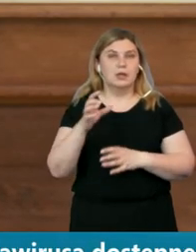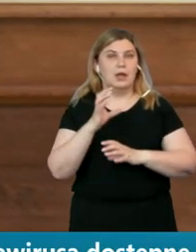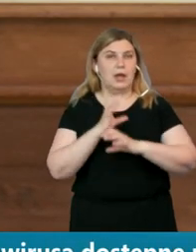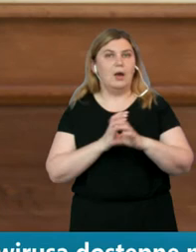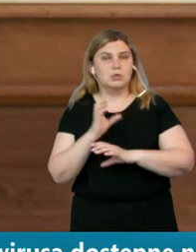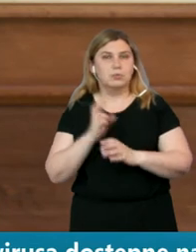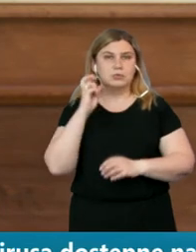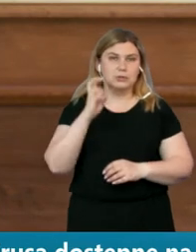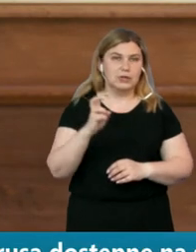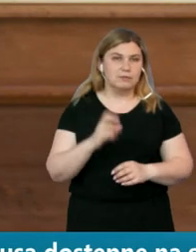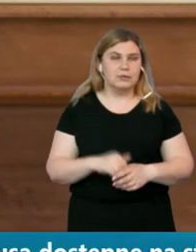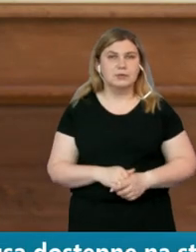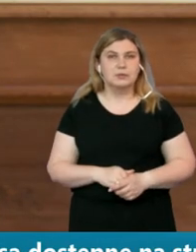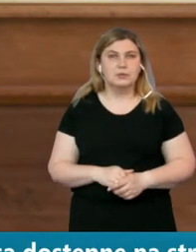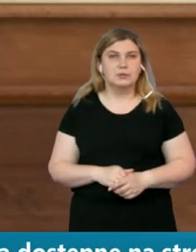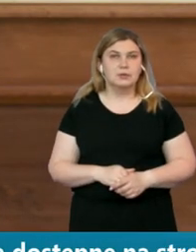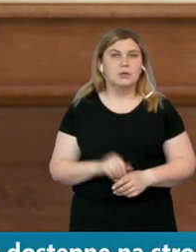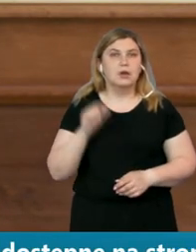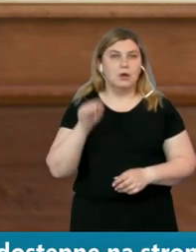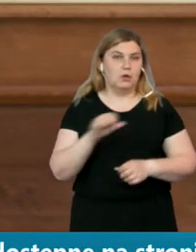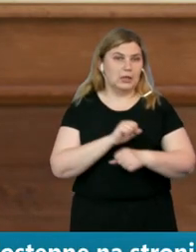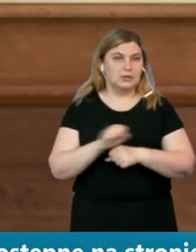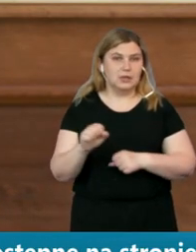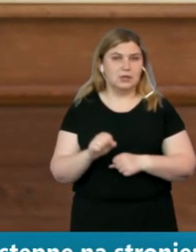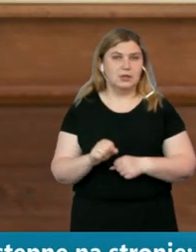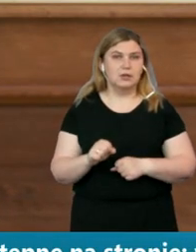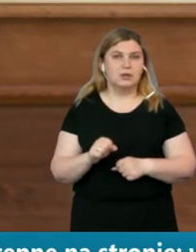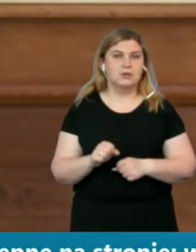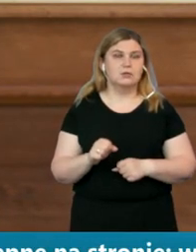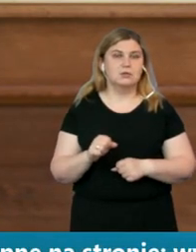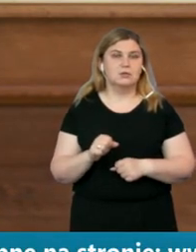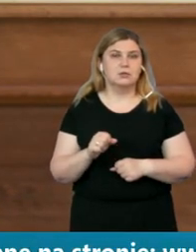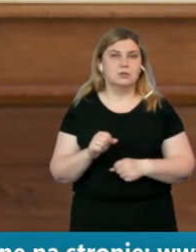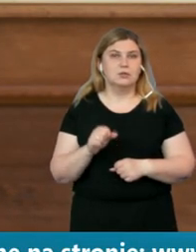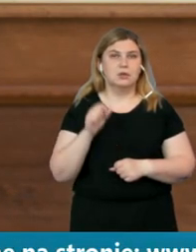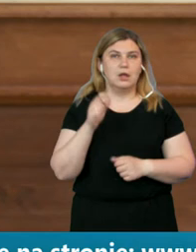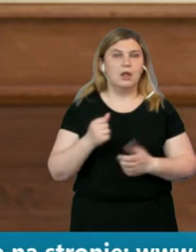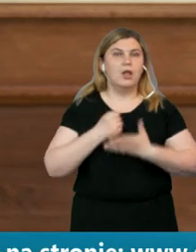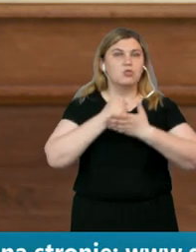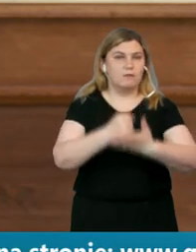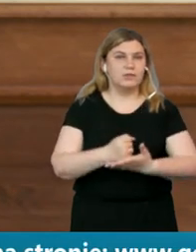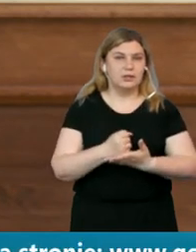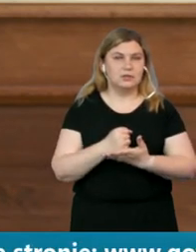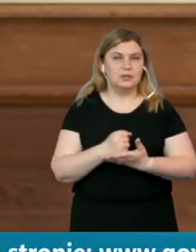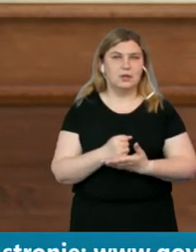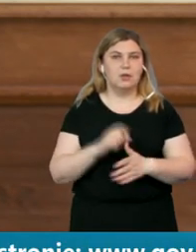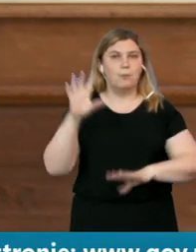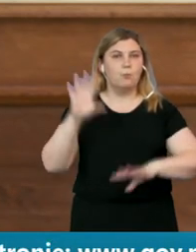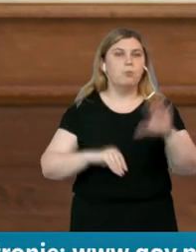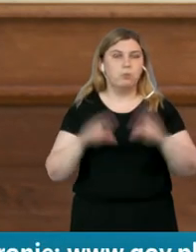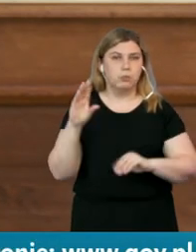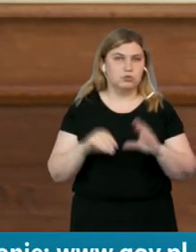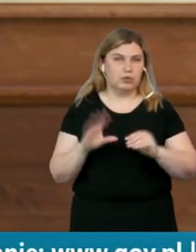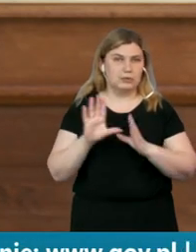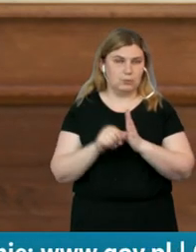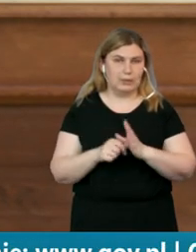z komunikacji publicznej. Więc ona jest grubo dofinansowywana z budżetu